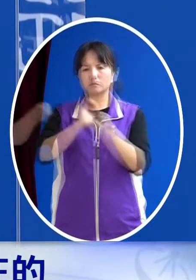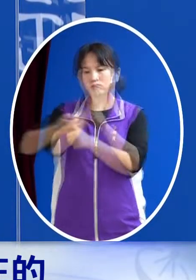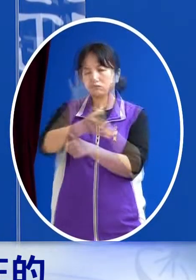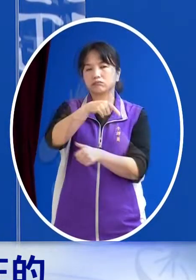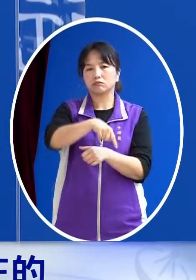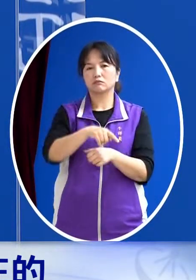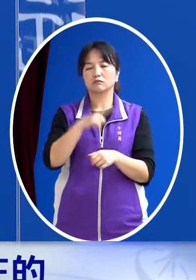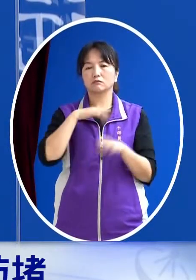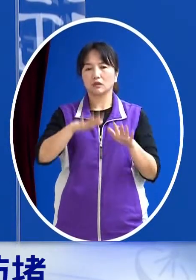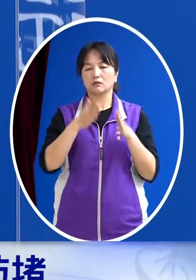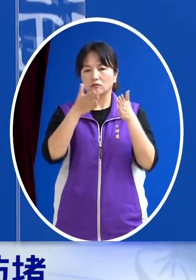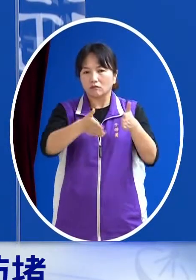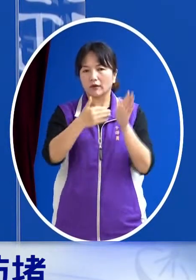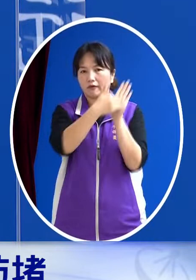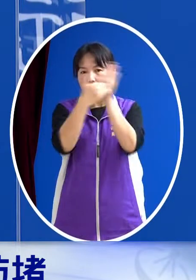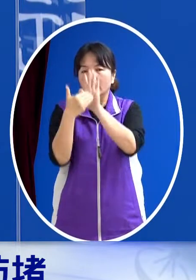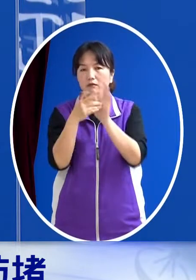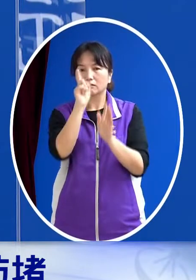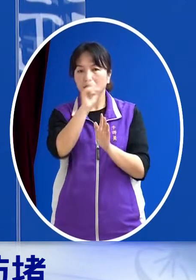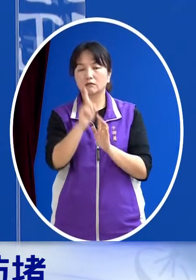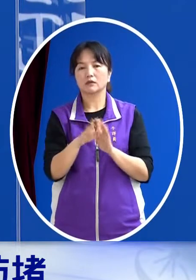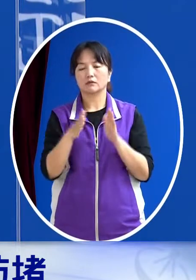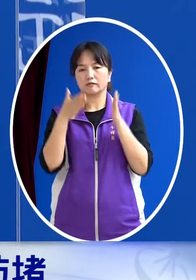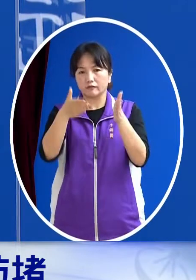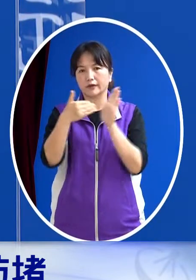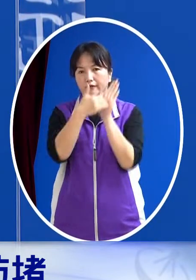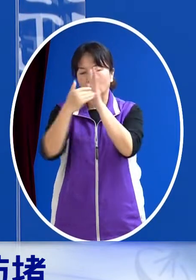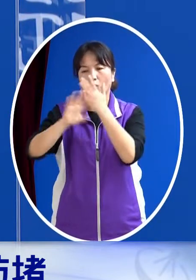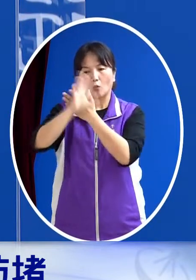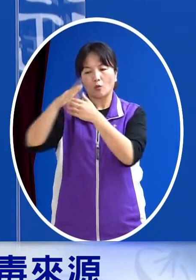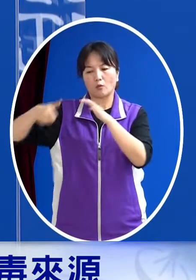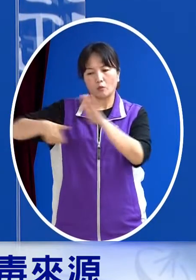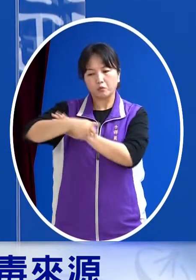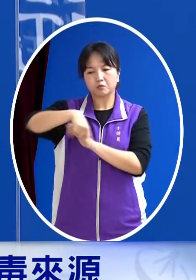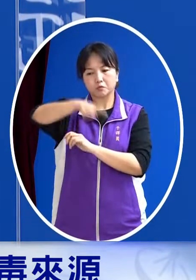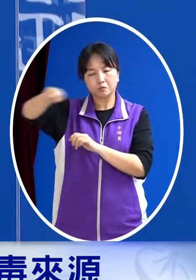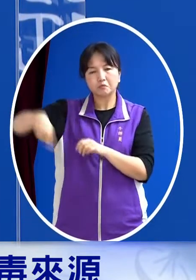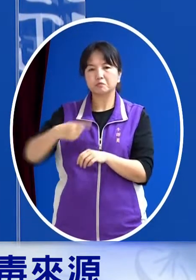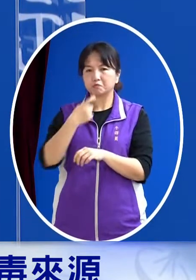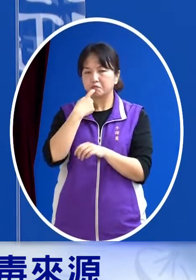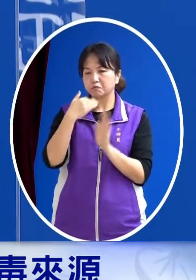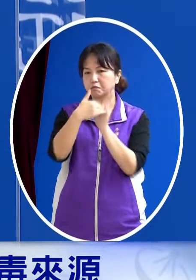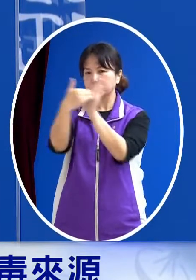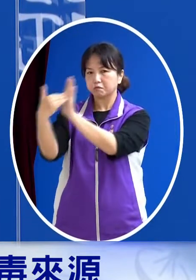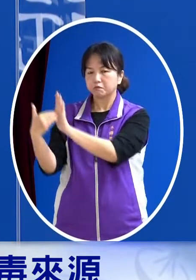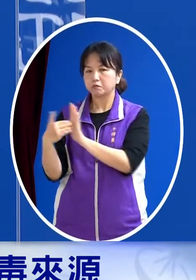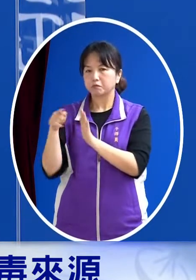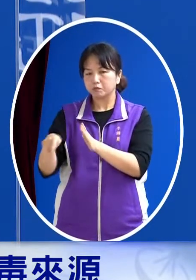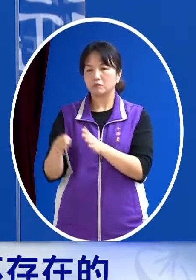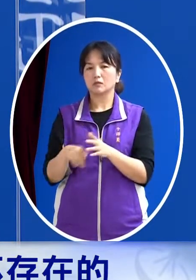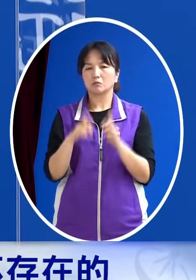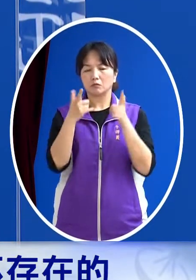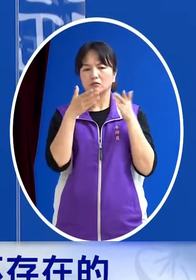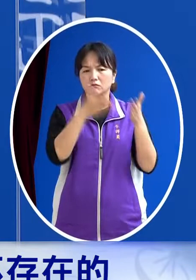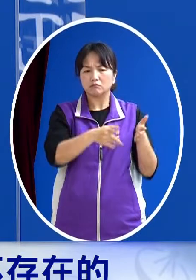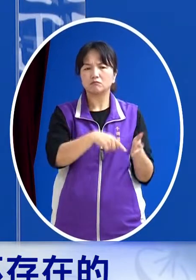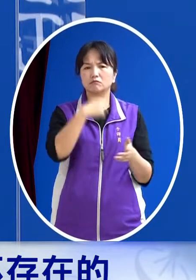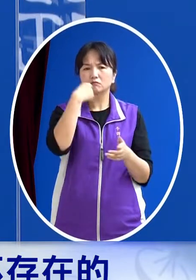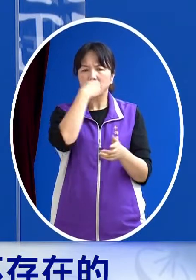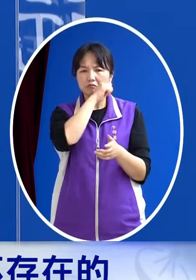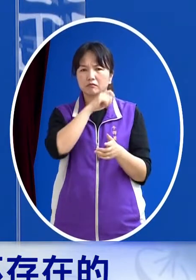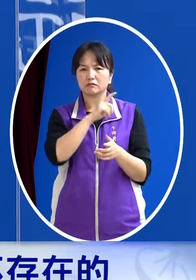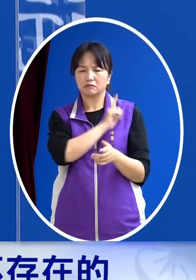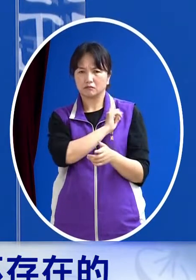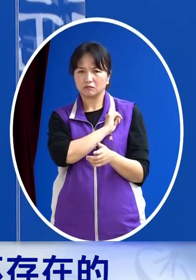存在的，防疫重点绝对是去防堵从境外移入的可能的病毒来源，而不是说去找